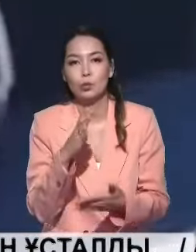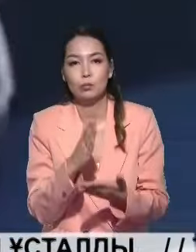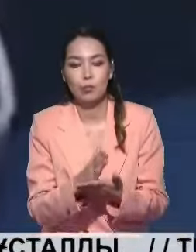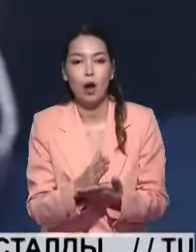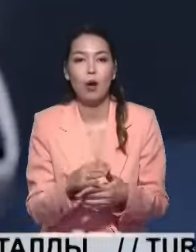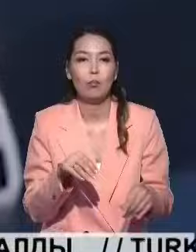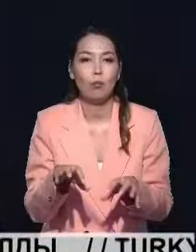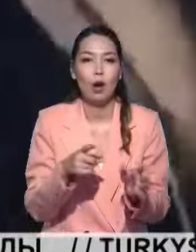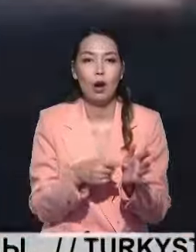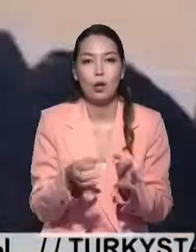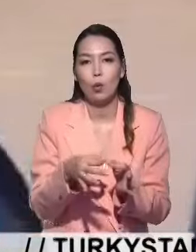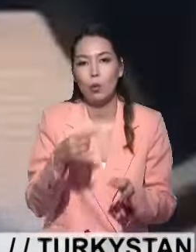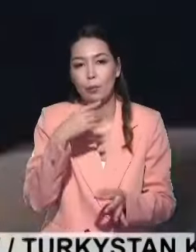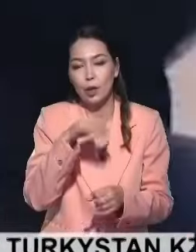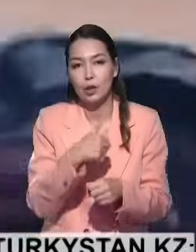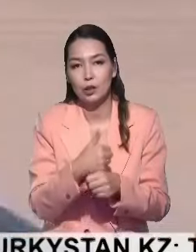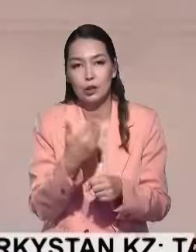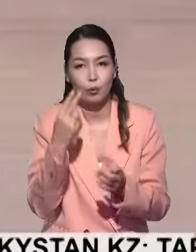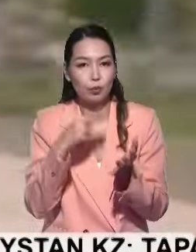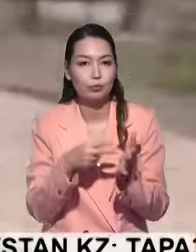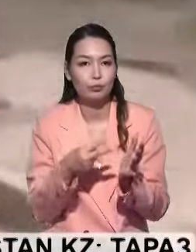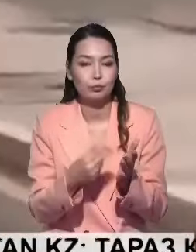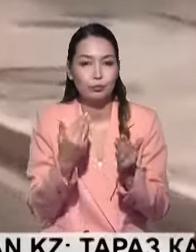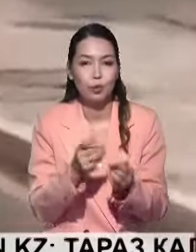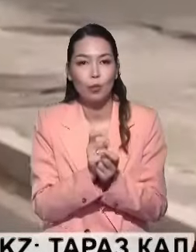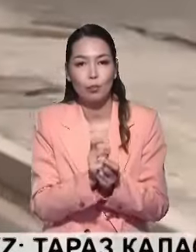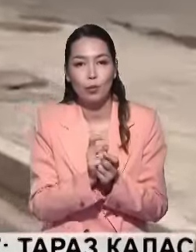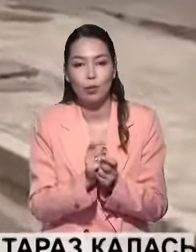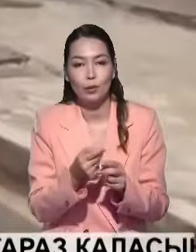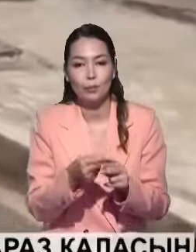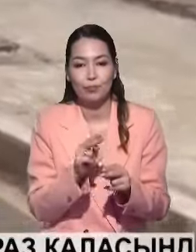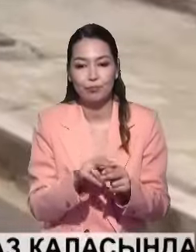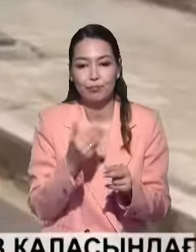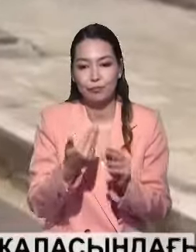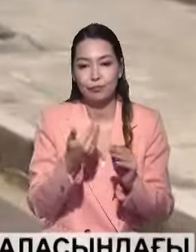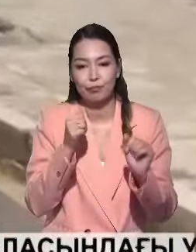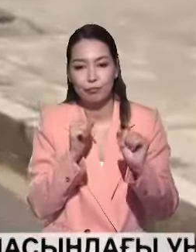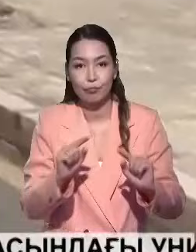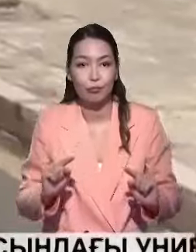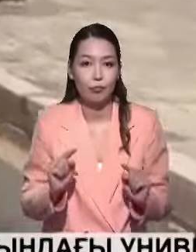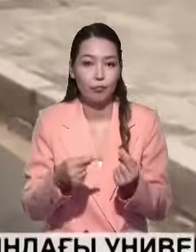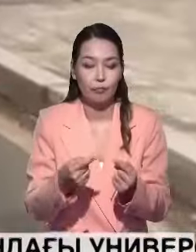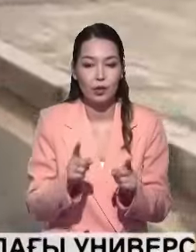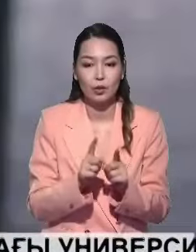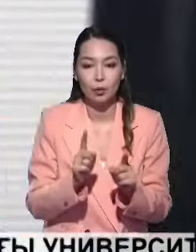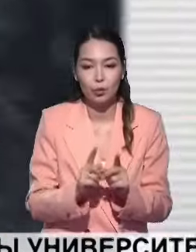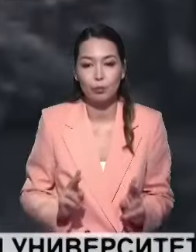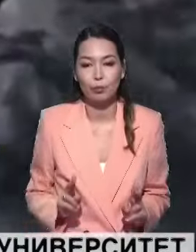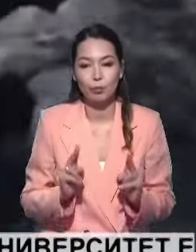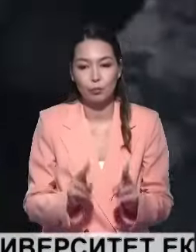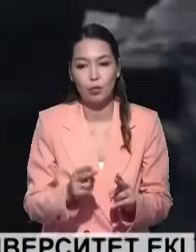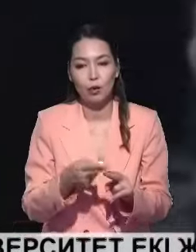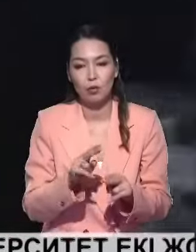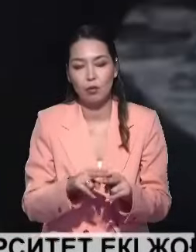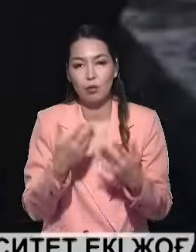Қарағанды облыстық полиция департаментінің ұйымдасқан қылмысқа қарсы күрес басқармасы әшкерелеп, қылмыскерлердің заңсыз әрекеті тоқтатылды.